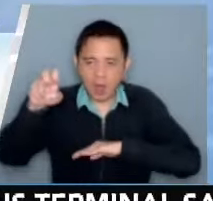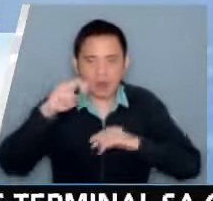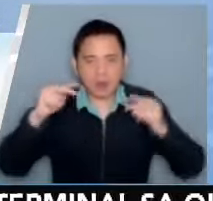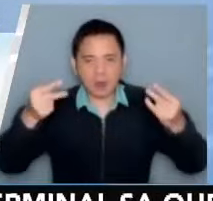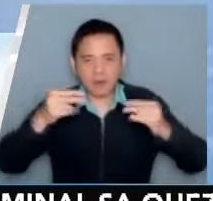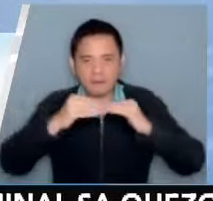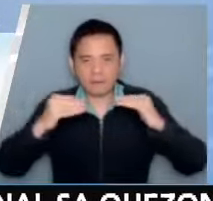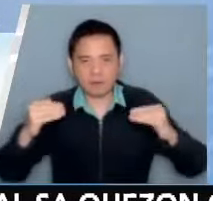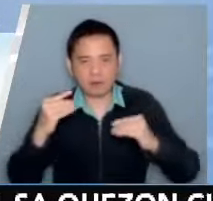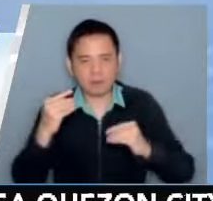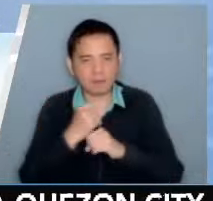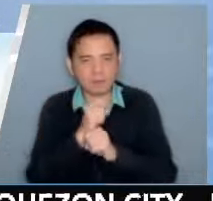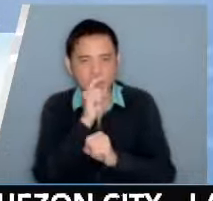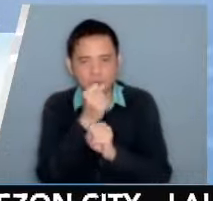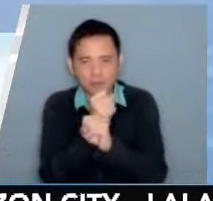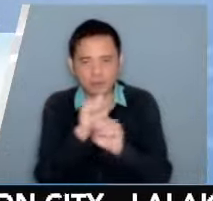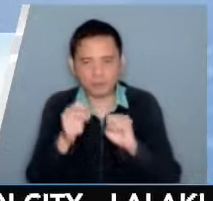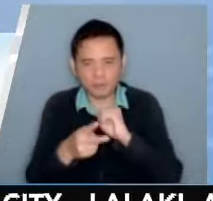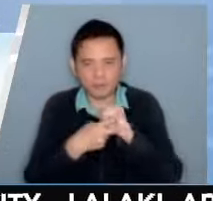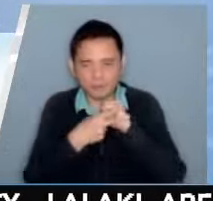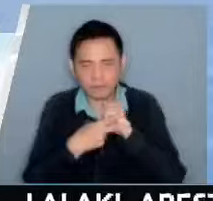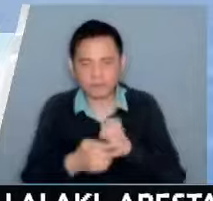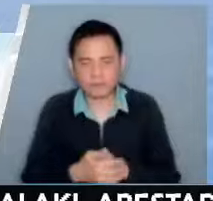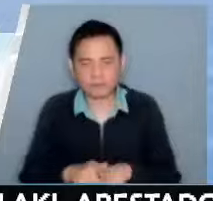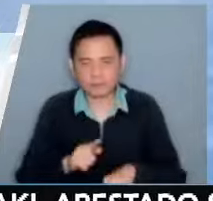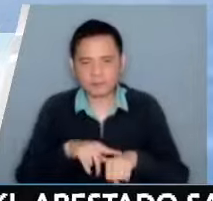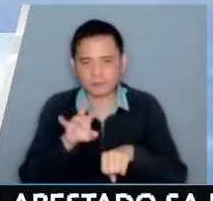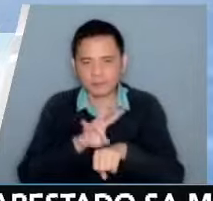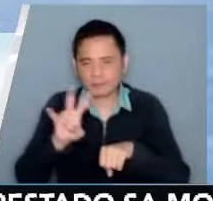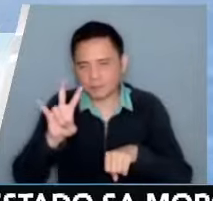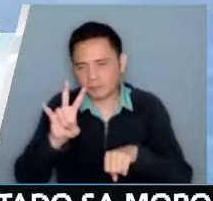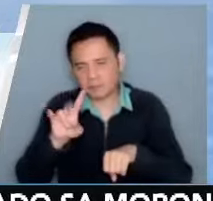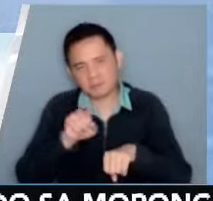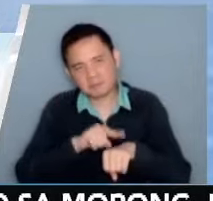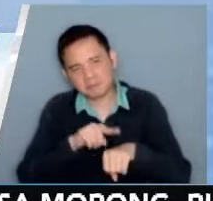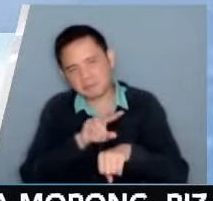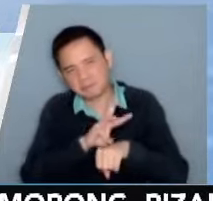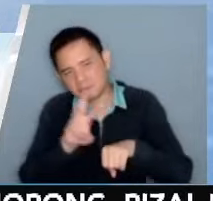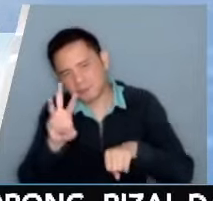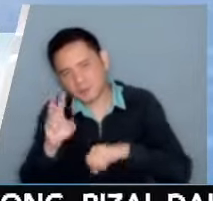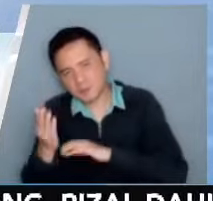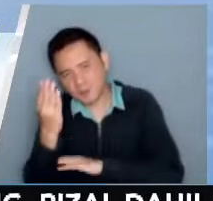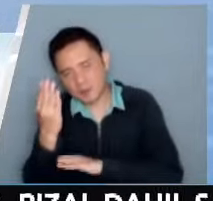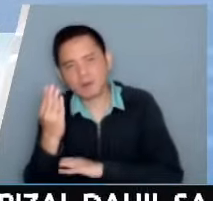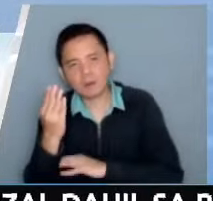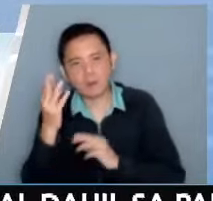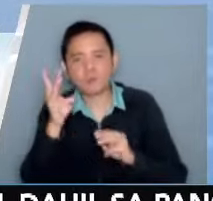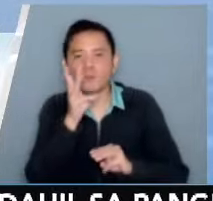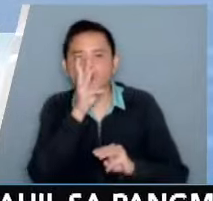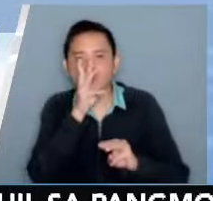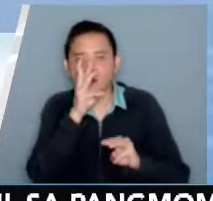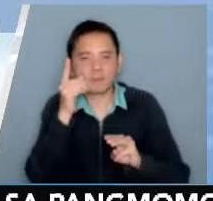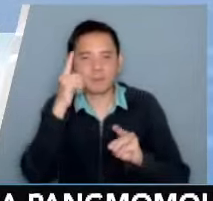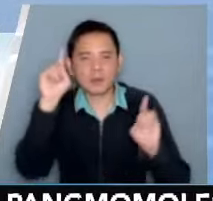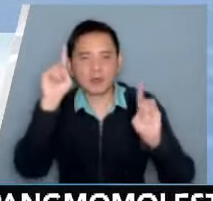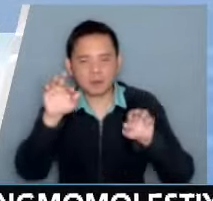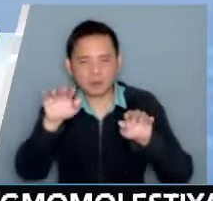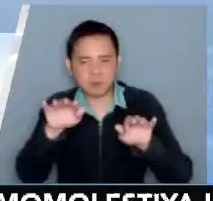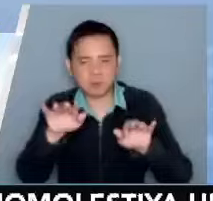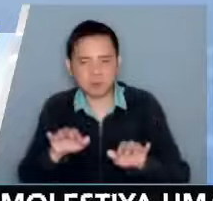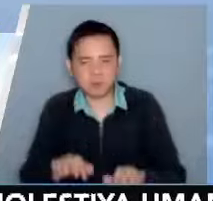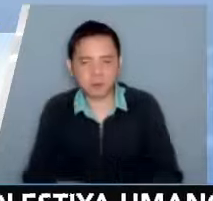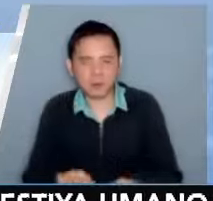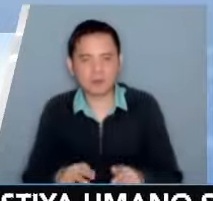ito. Around 7 o'clock na kanina, mga 6 to 7 in the morning na raw humupa ang baha dito sa lugar. Kaya eto ngayon, puspusan ang